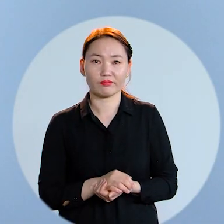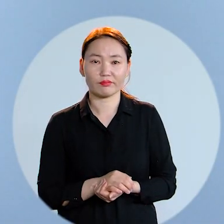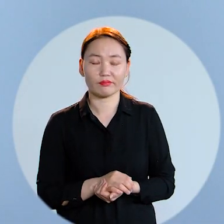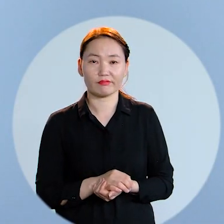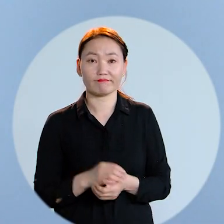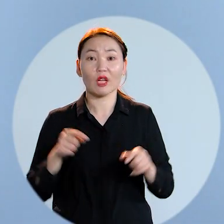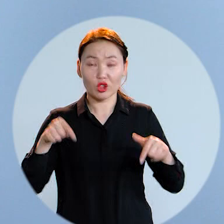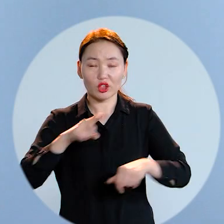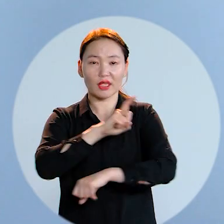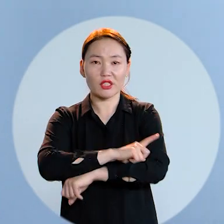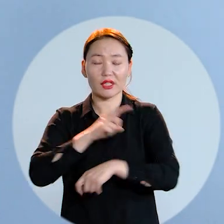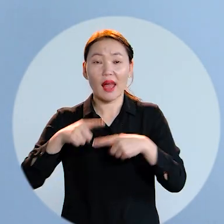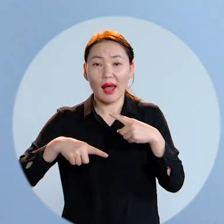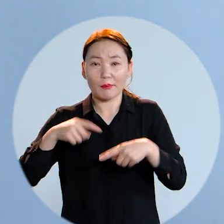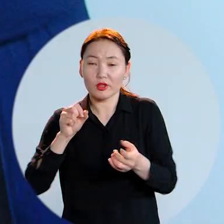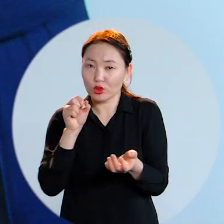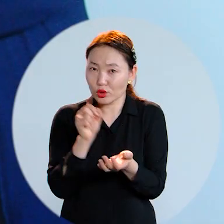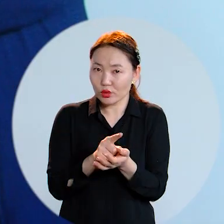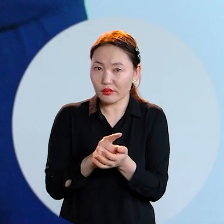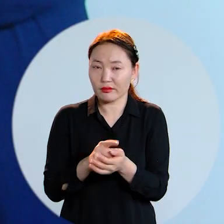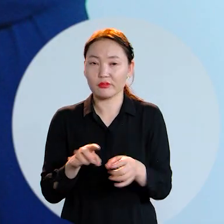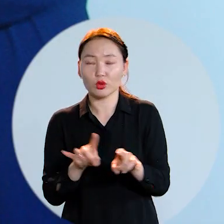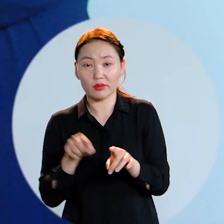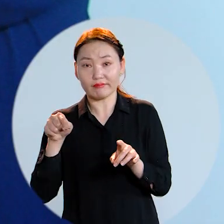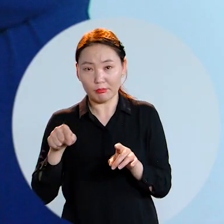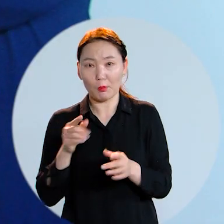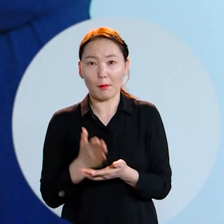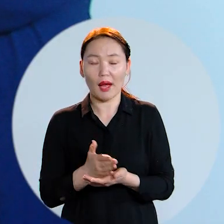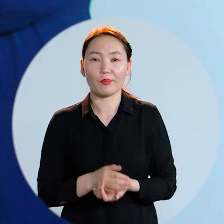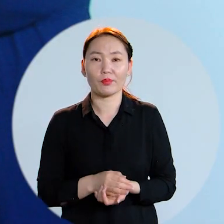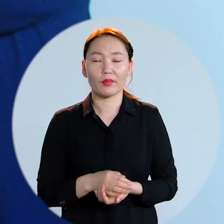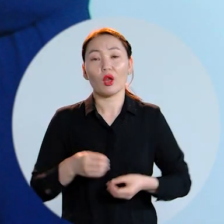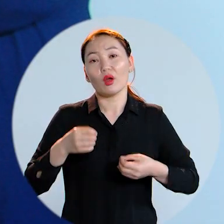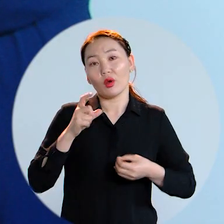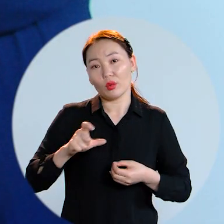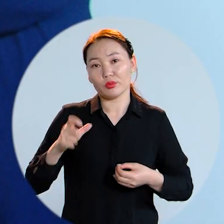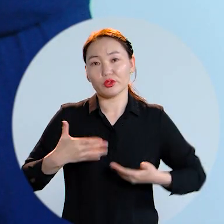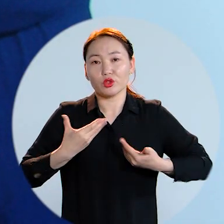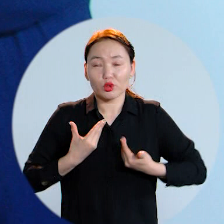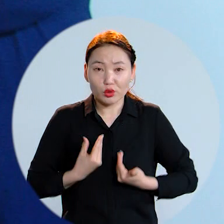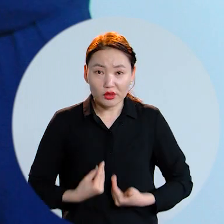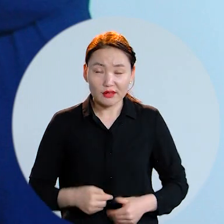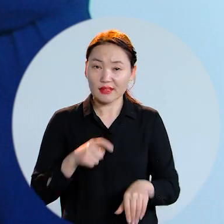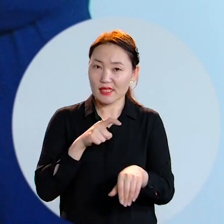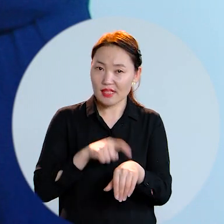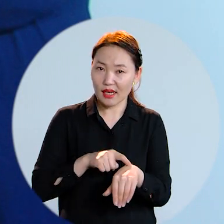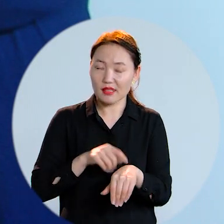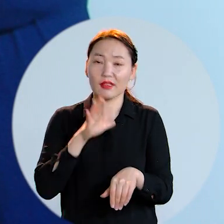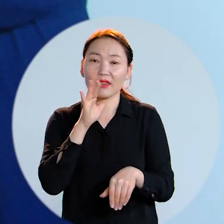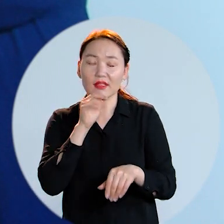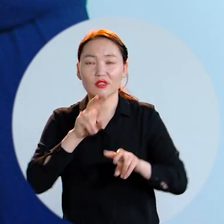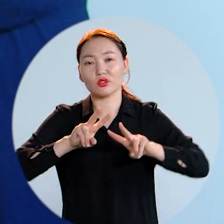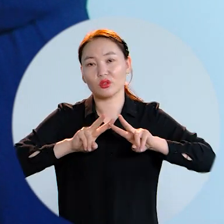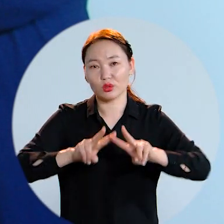одоо хэсэг бол бас энэ байдаг. Хүмүүс бол тэргүү төрсэн цагаасаа насан туршдаа холбоо харилцаан донд байна гэдгийг та өөртөө